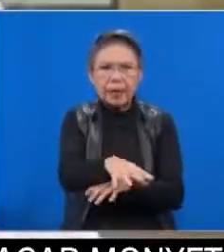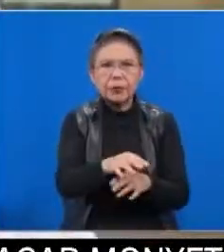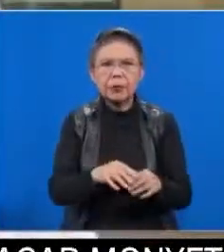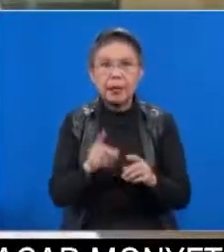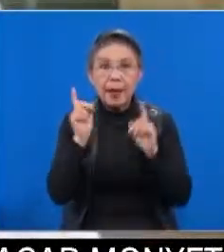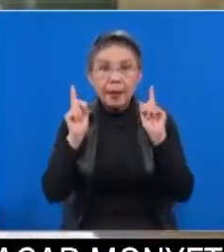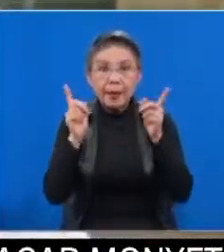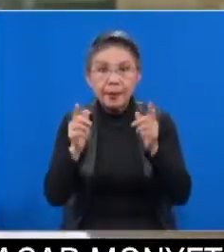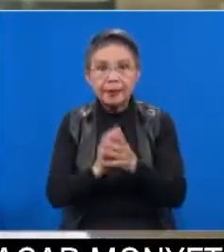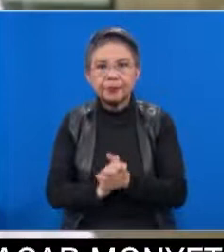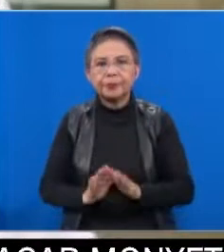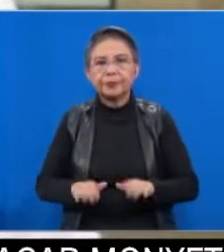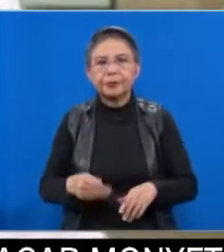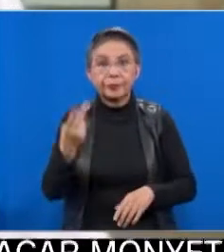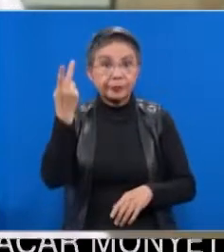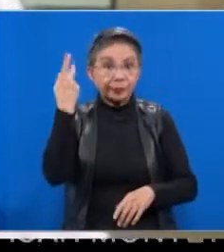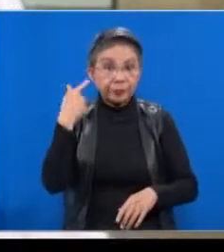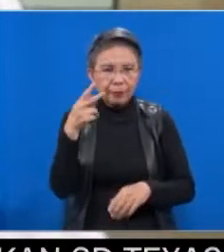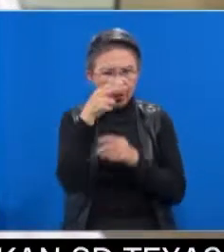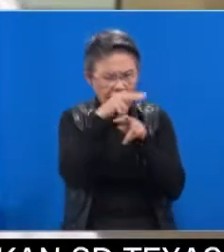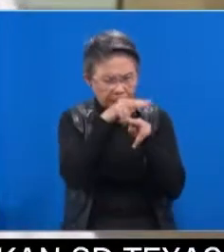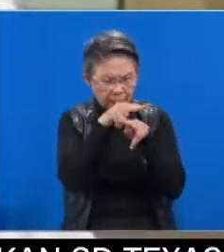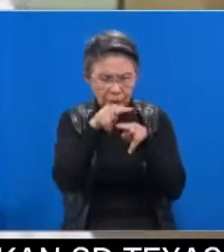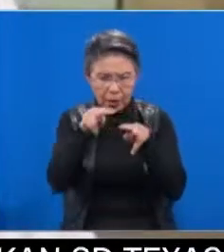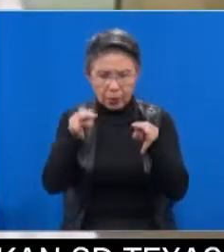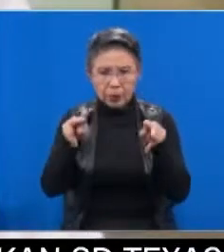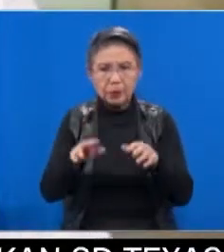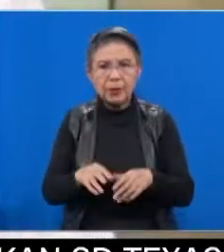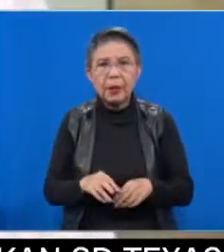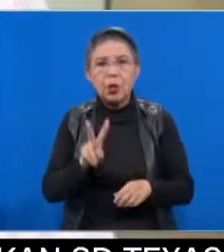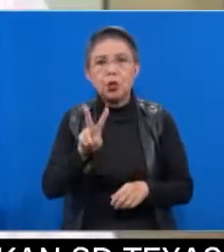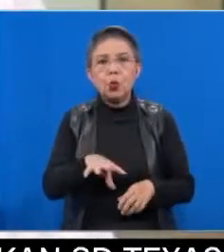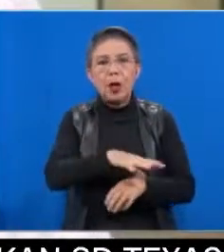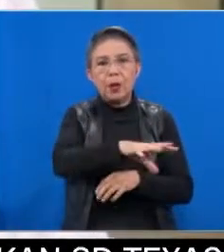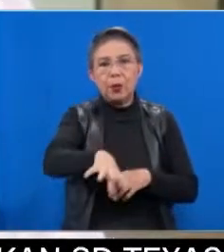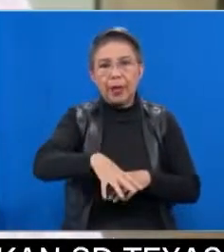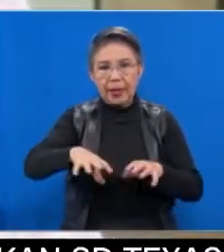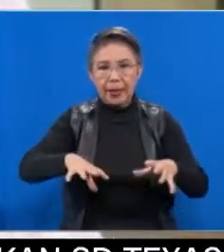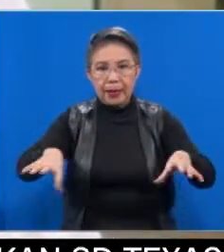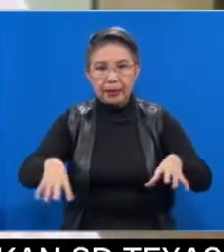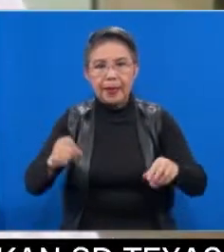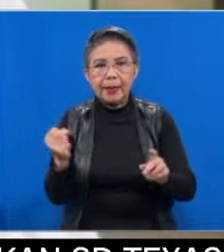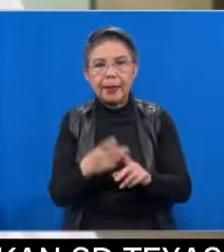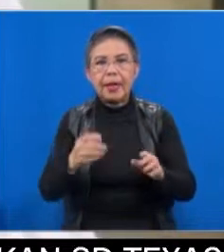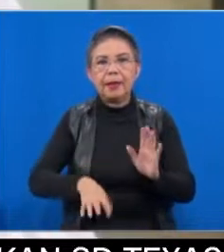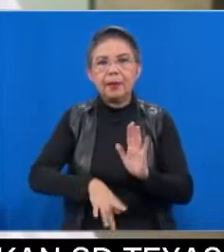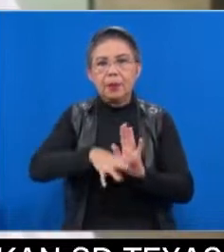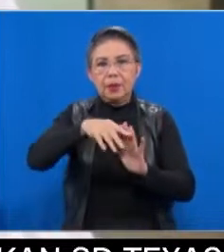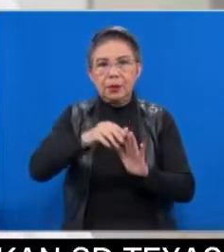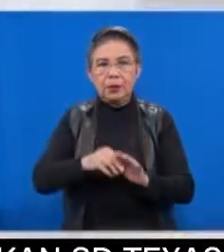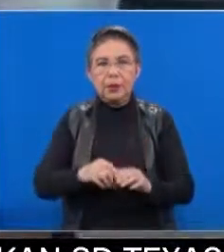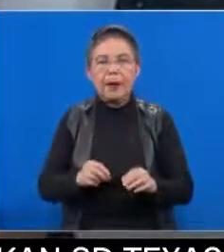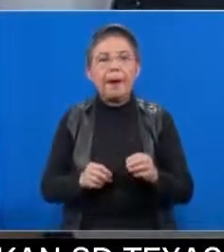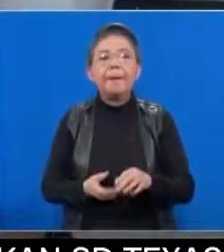Kemarin hasil pantauan tanggal 24 kemarin, itu hanya dua wilayah kemarin yang terdampak banjir timur sama banjir